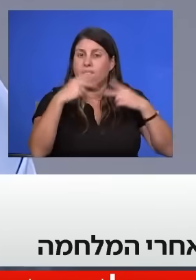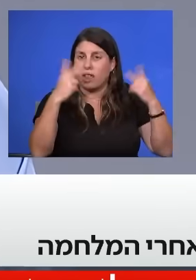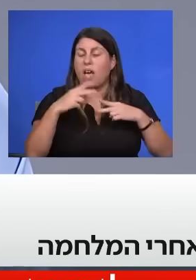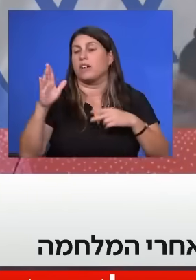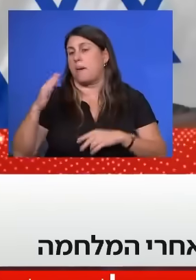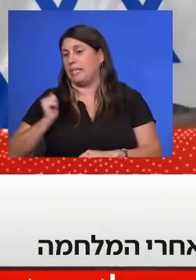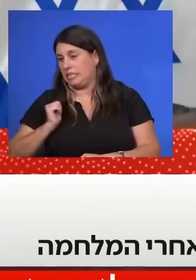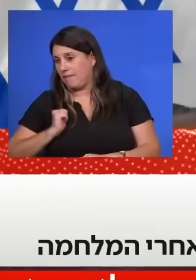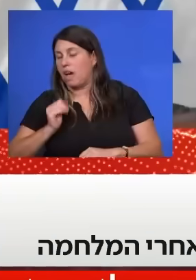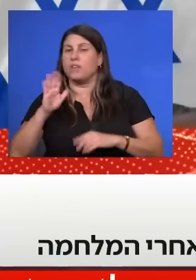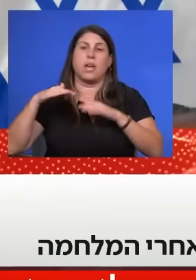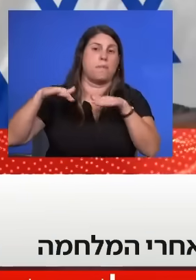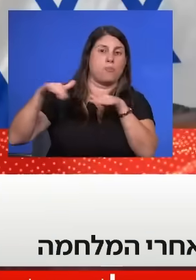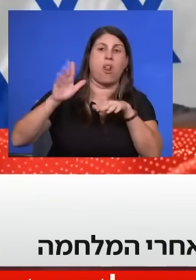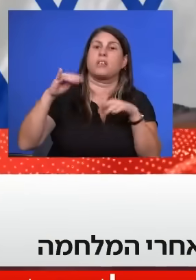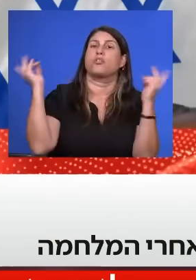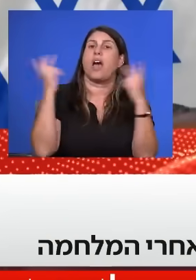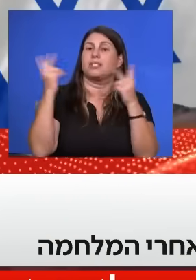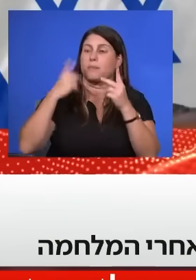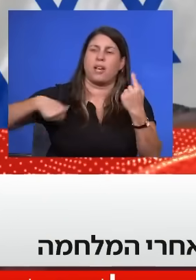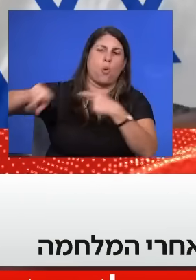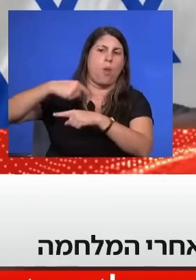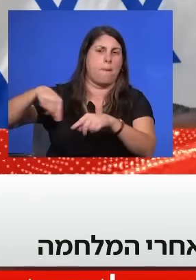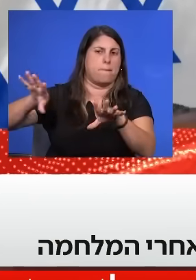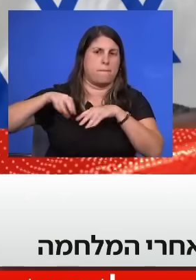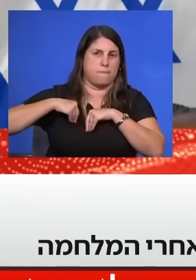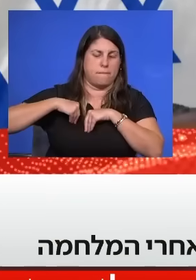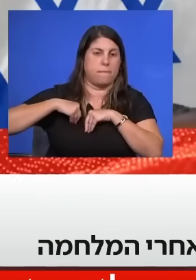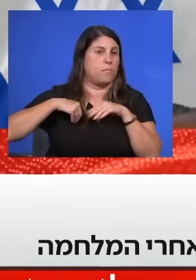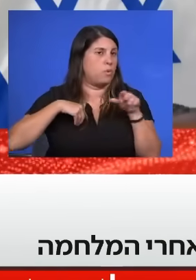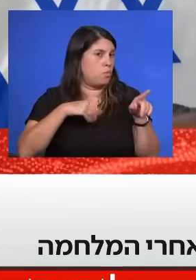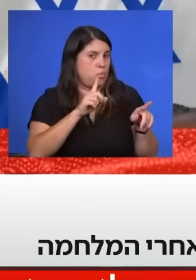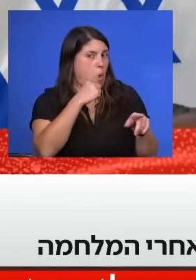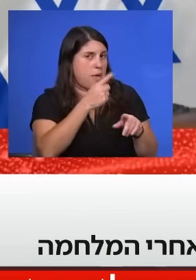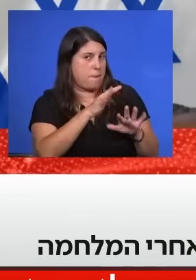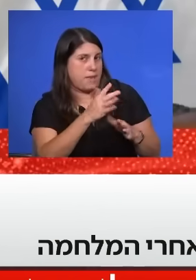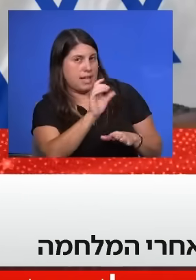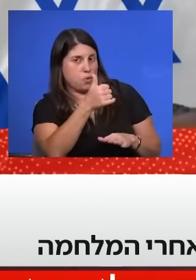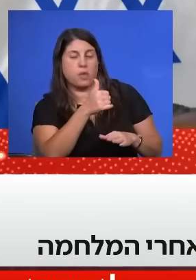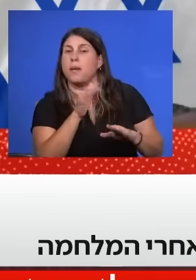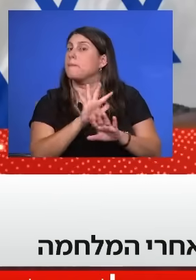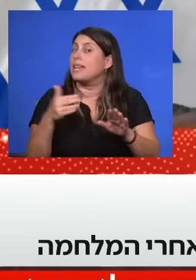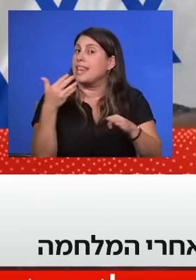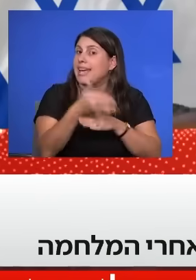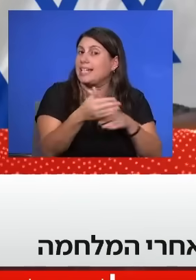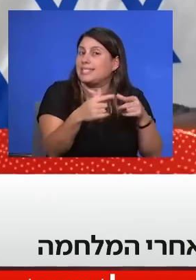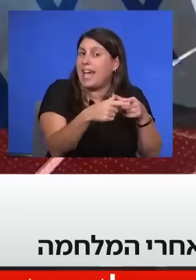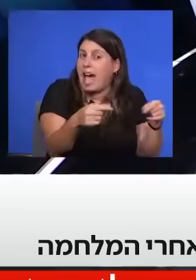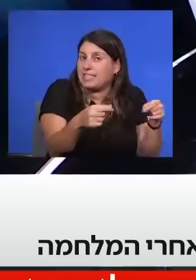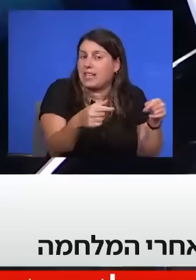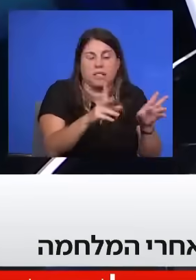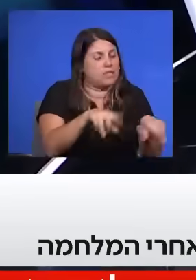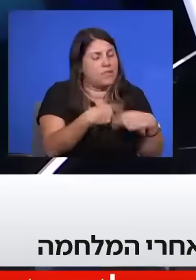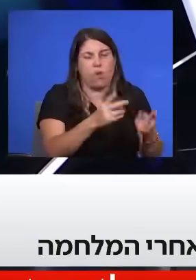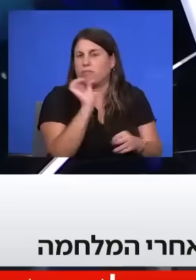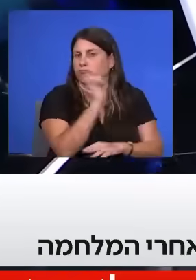יש הסכמה פה אחד. לא אומר גם מה קודם למה. בלי להיכנס קרקעית לרצועת עזה, אי אפשר להכריע את החמאס. כשזאת